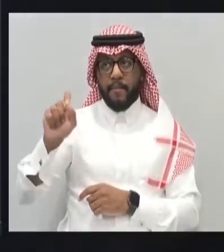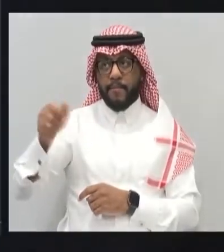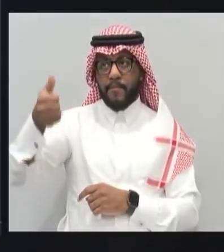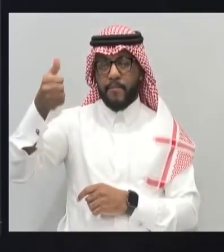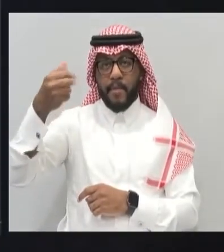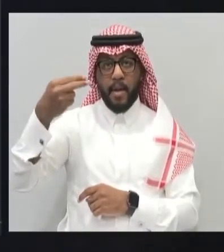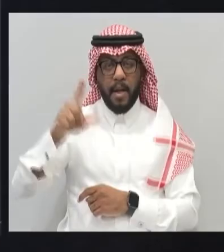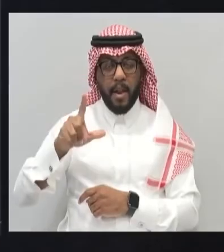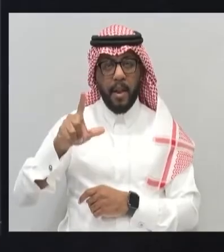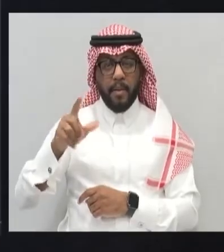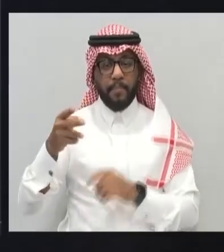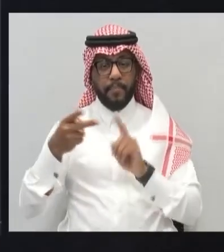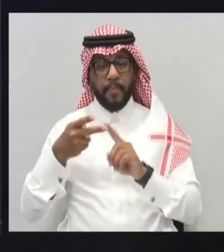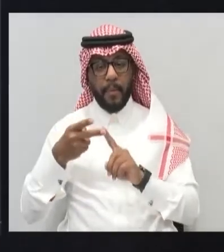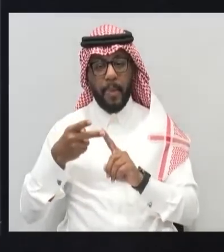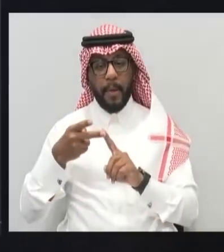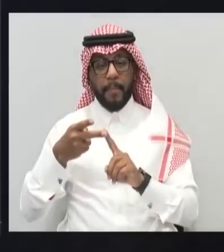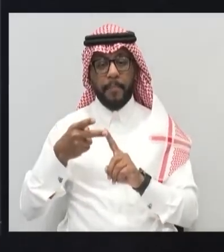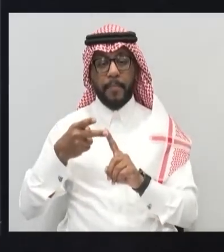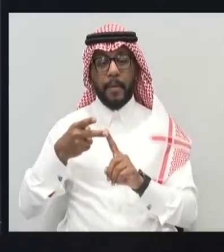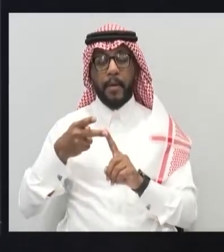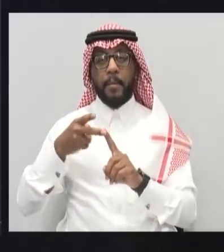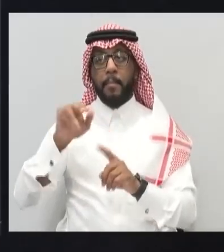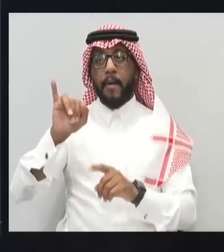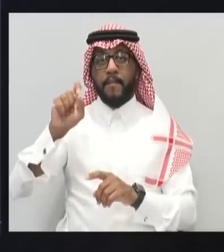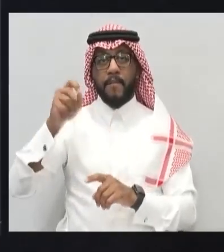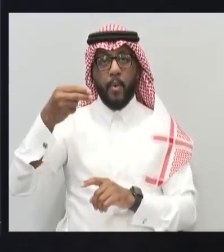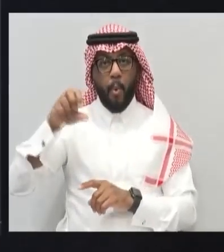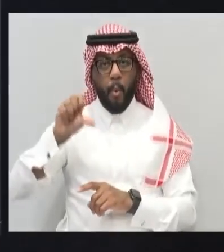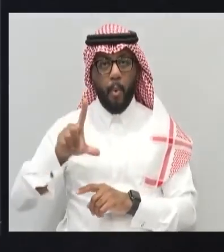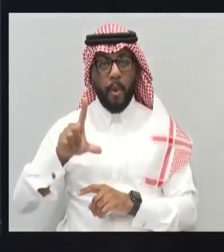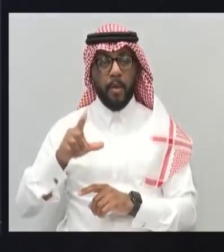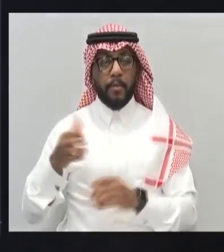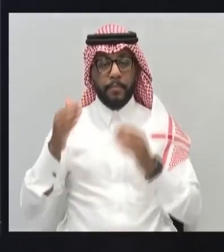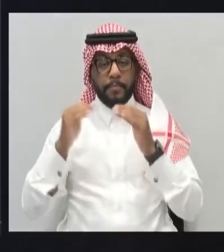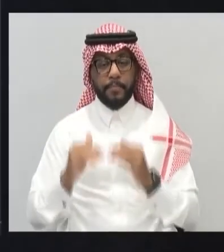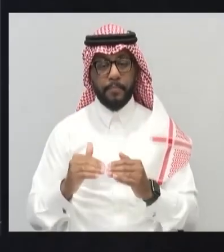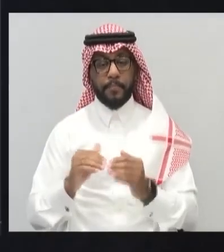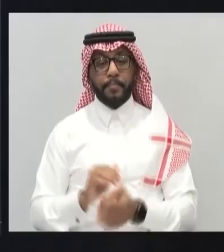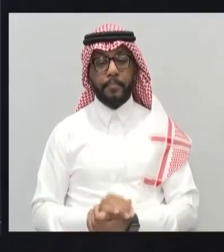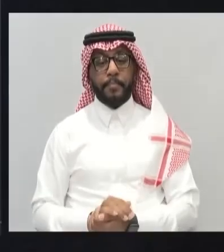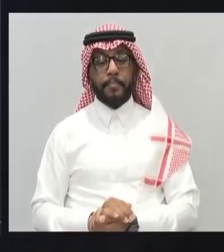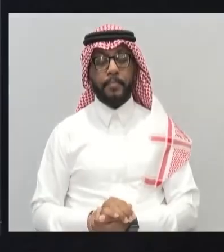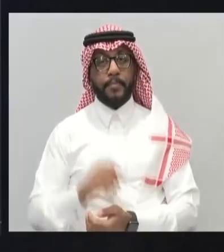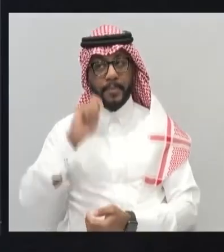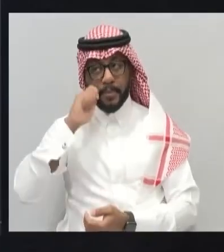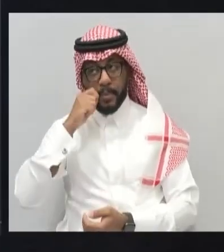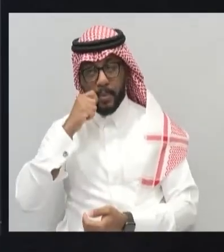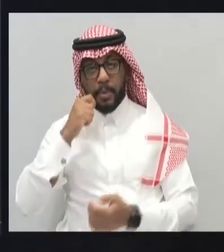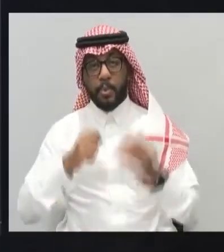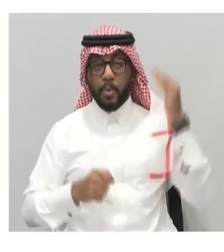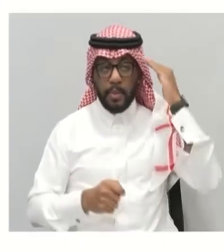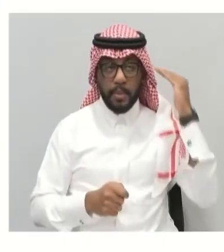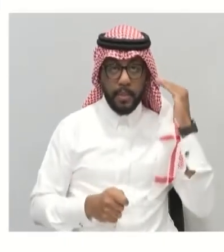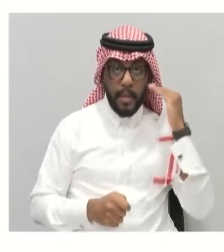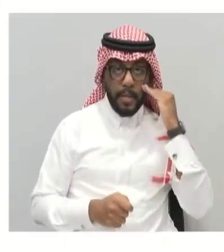السابقه وايضا تطابق الحال صاحبها في واحد او الف التذكير والتانيث وايضا